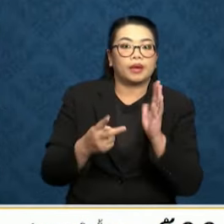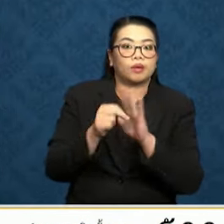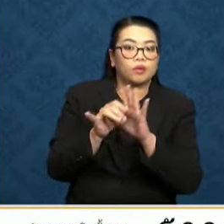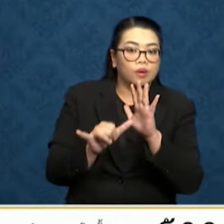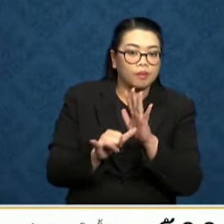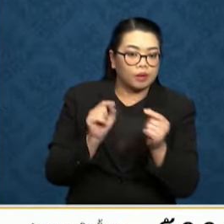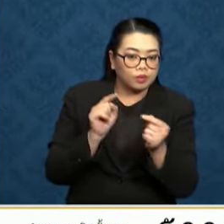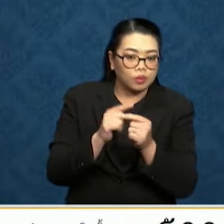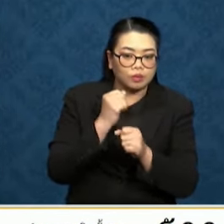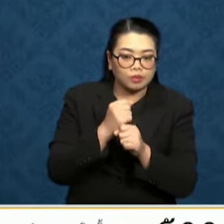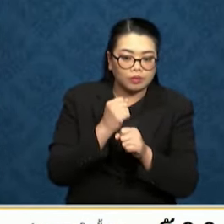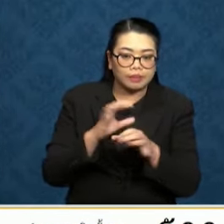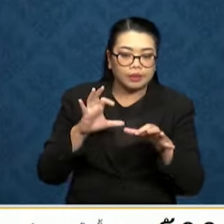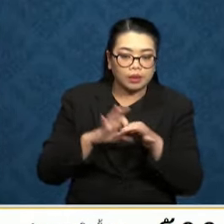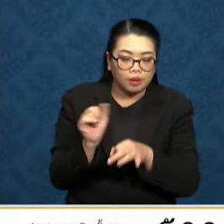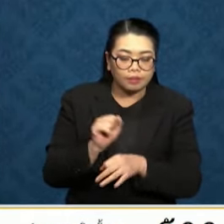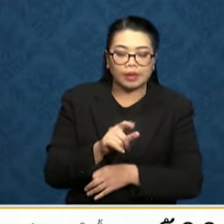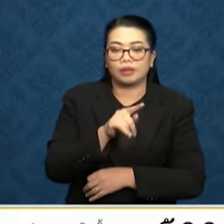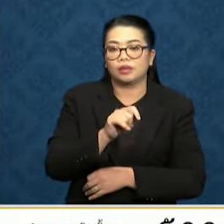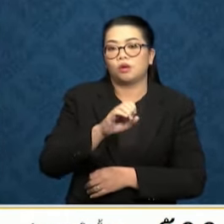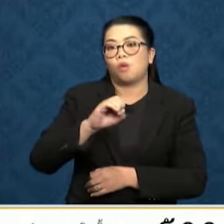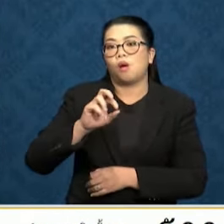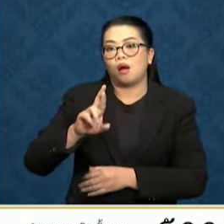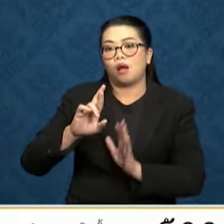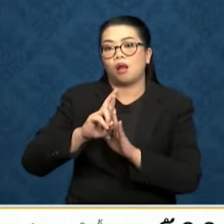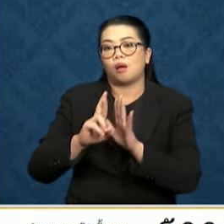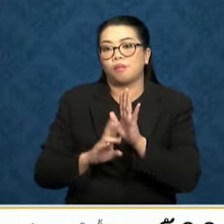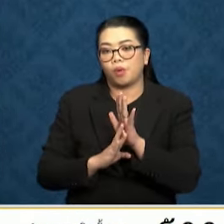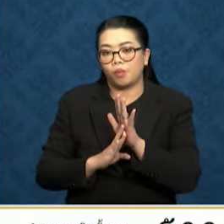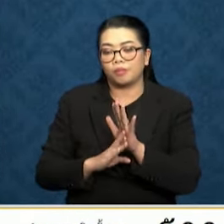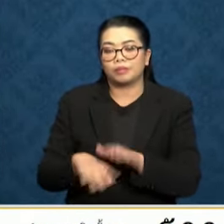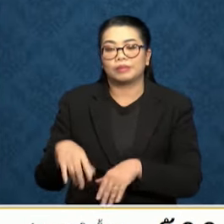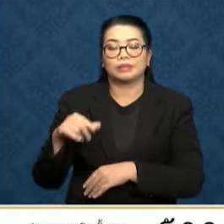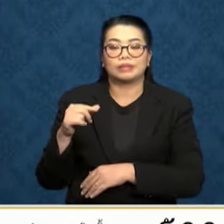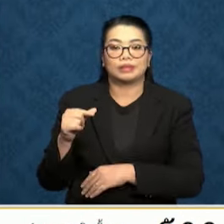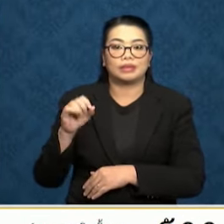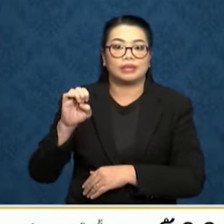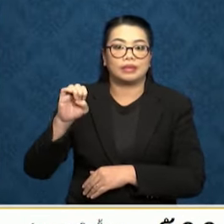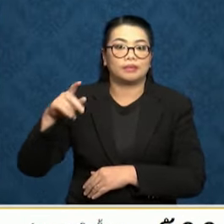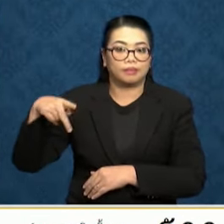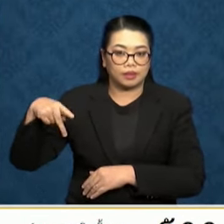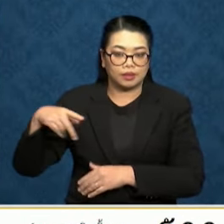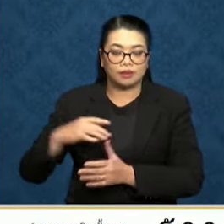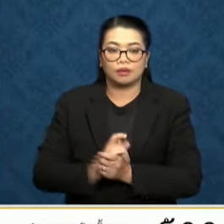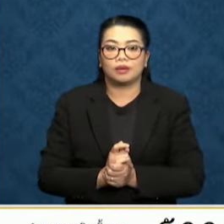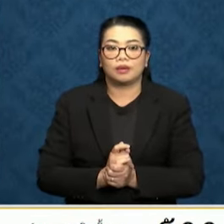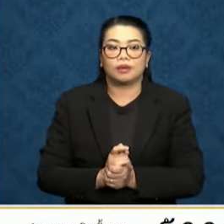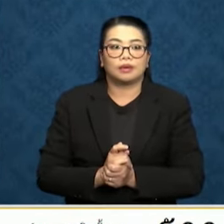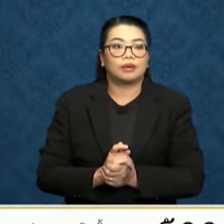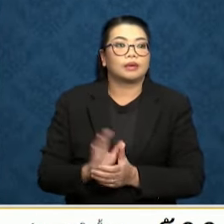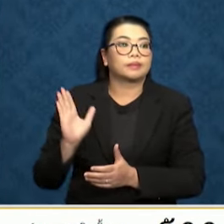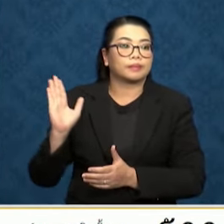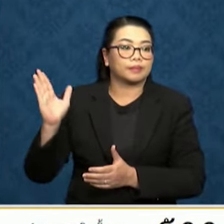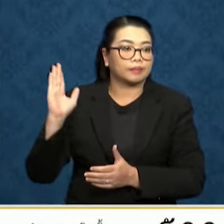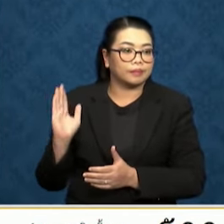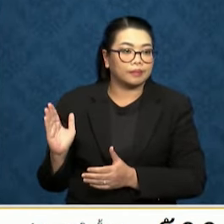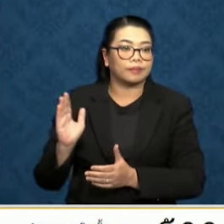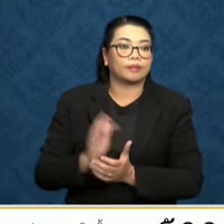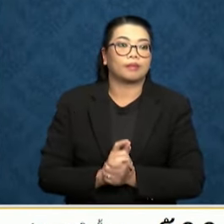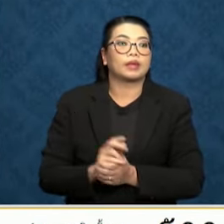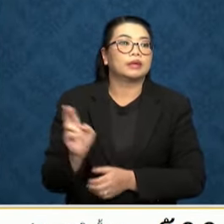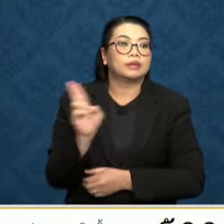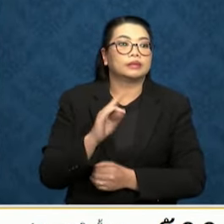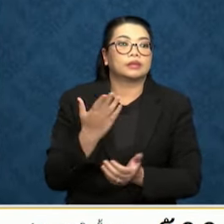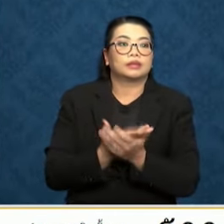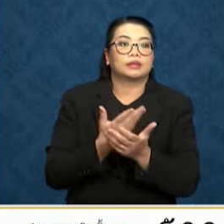ในการทำ Tในระบบ egpค่ะข้อ 2ก็คือใช้ Public spendingนะคะหรือการใช้